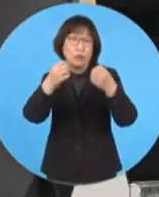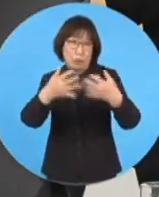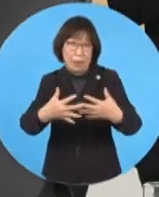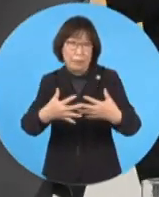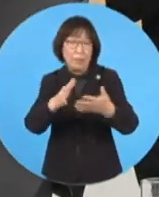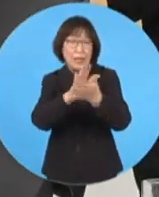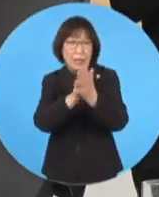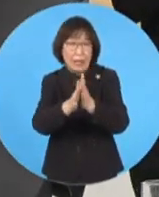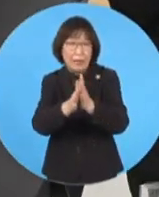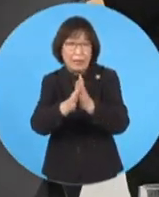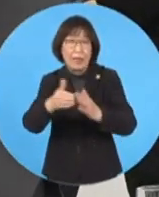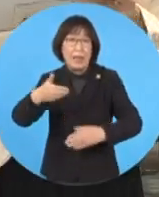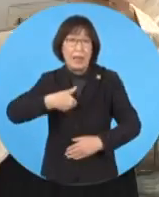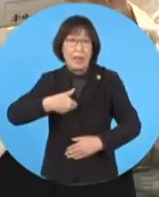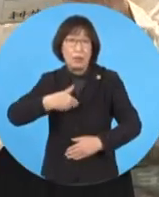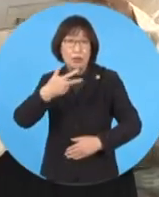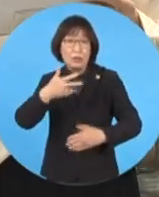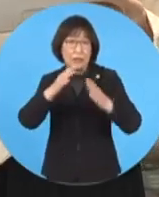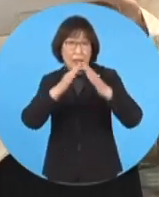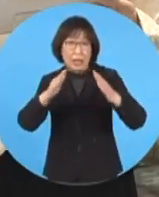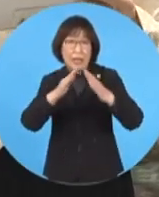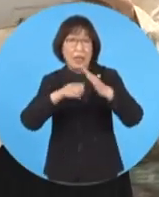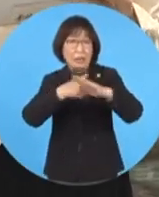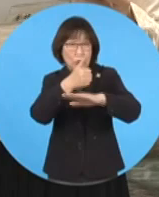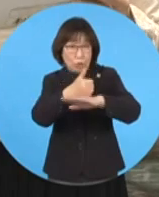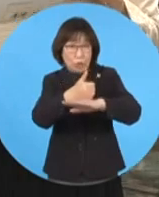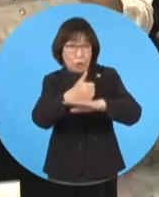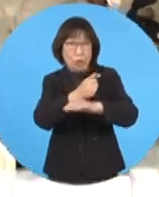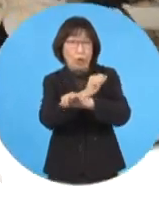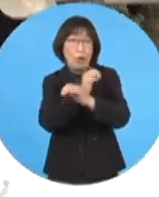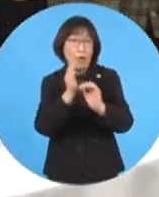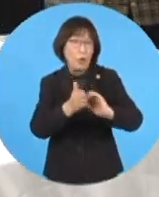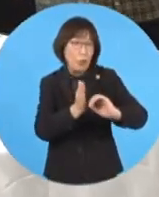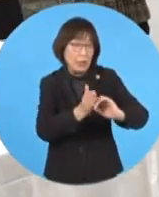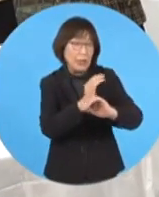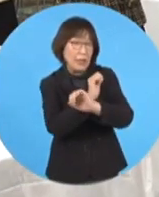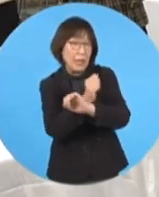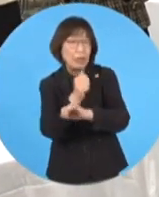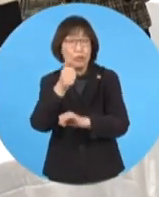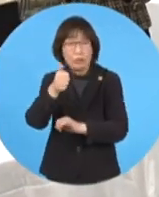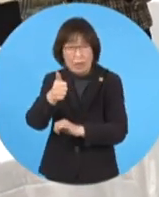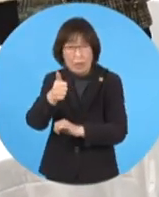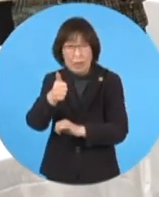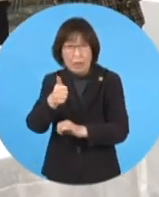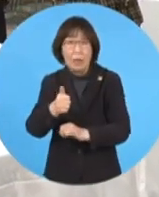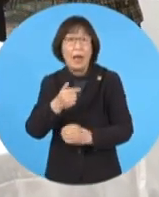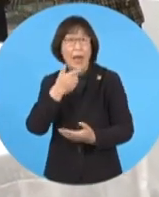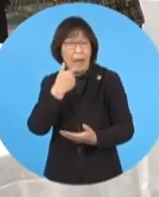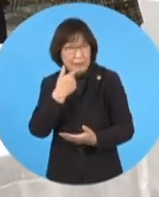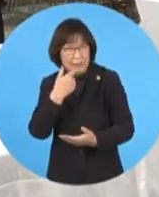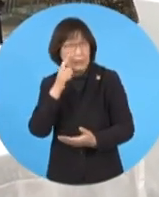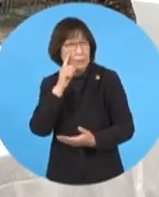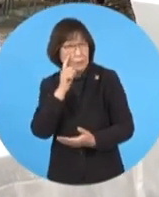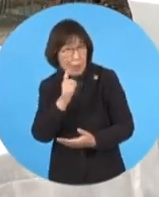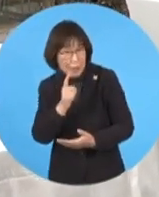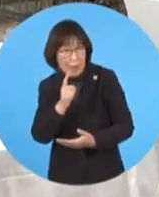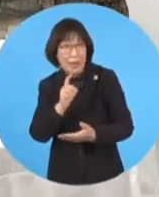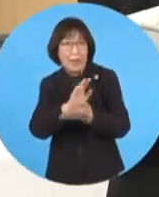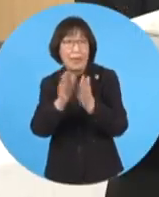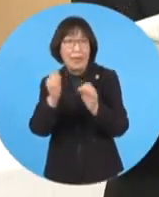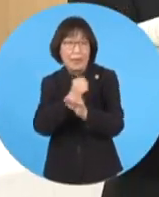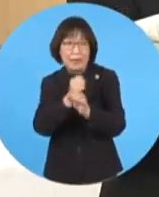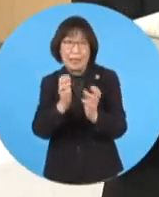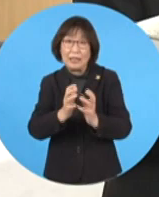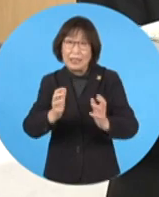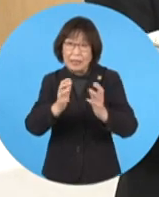養士会の会長や料理研究家ら7人が審査員となり、味や見た目はもちろん、県産野菜の魅力をうまく生か